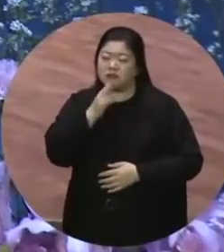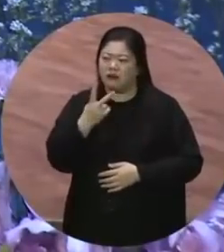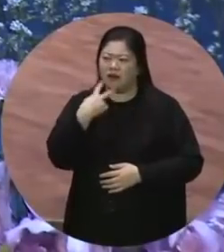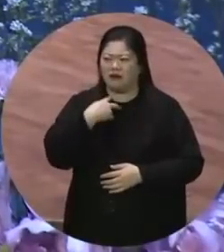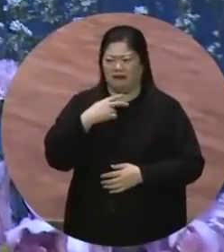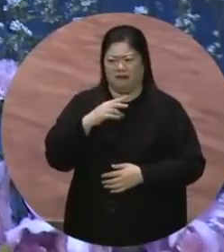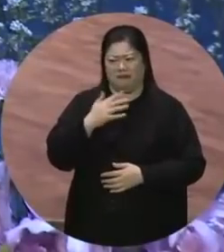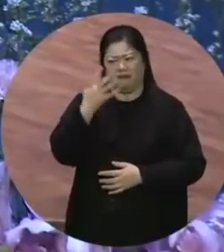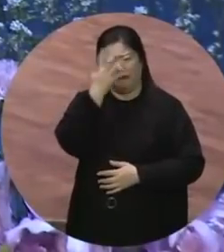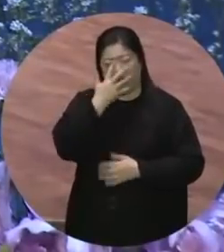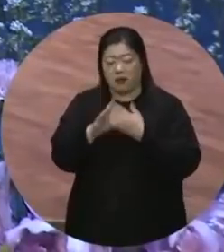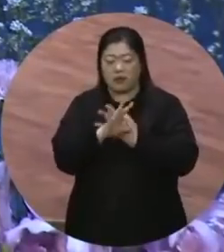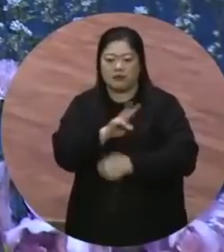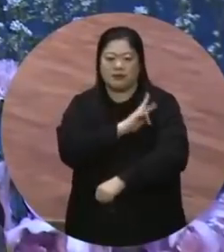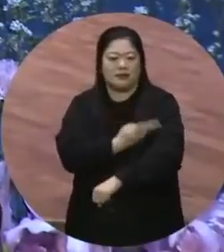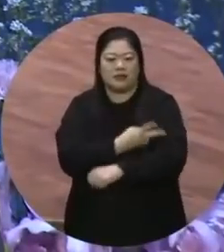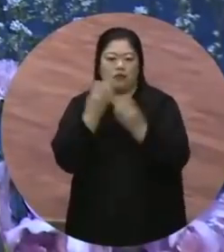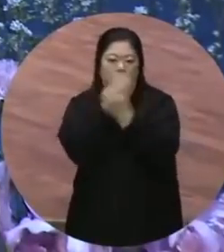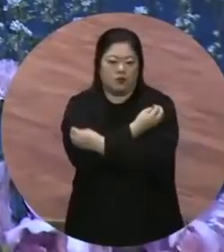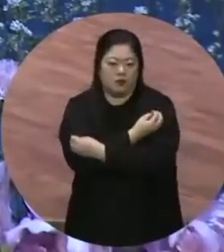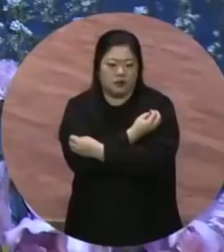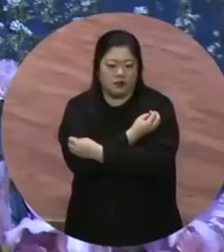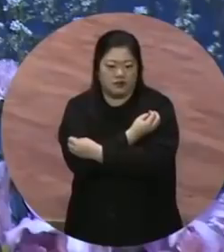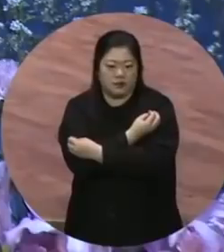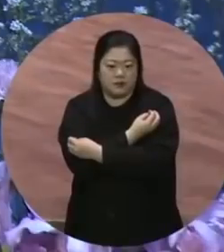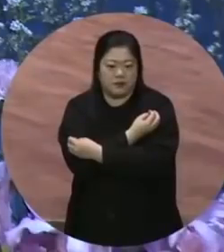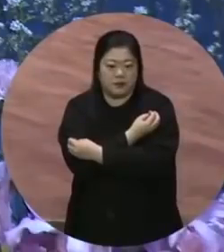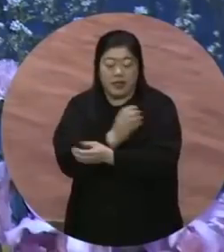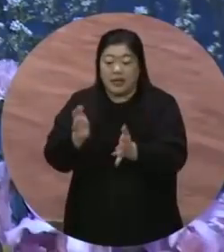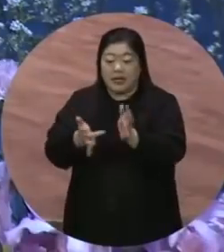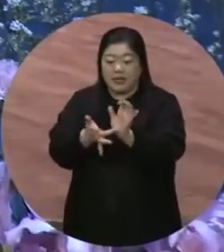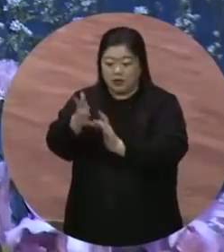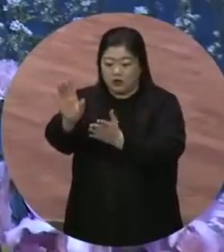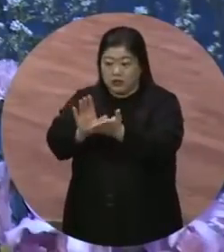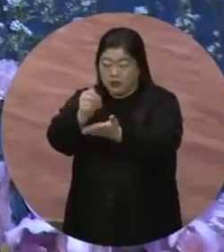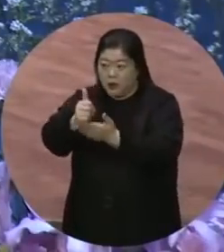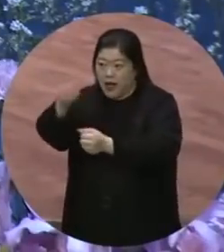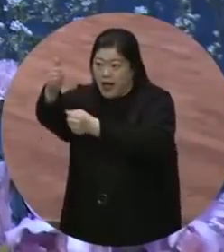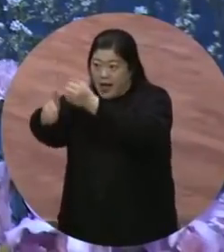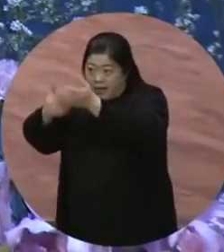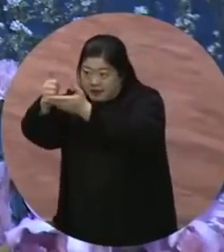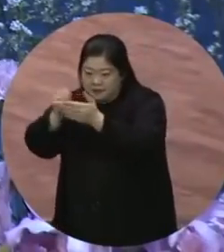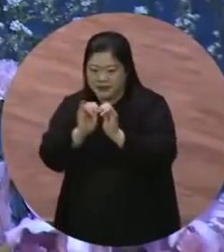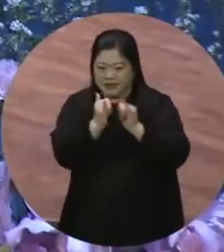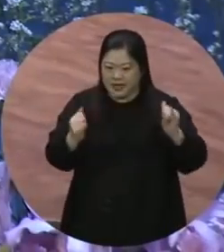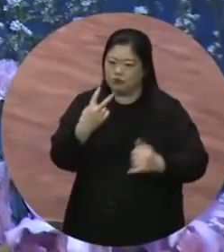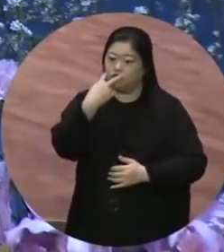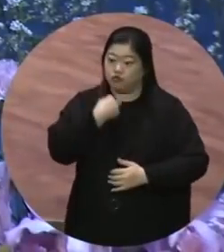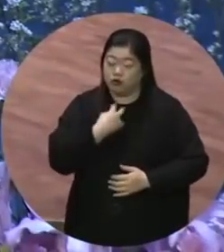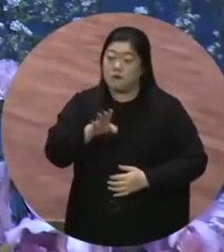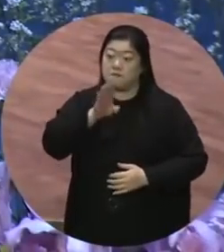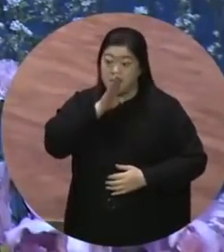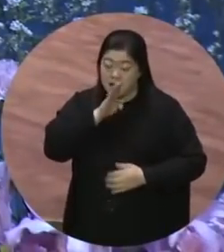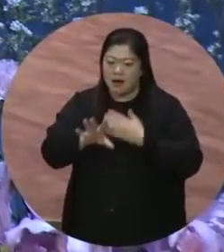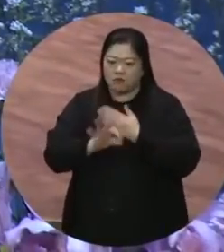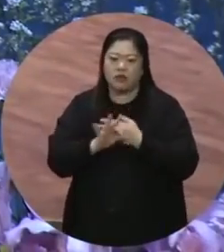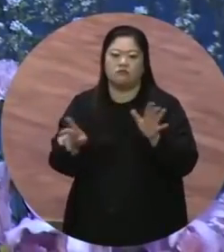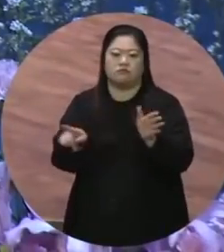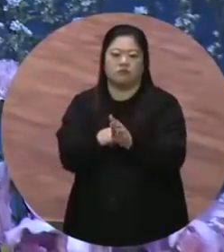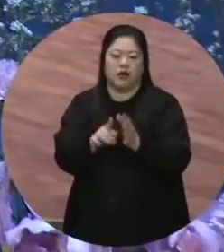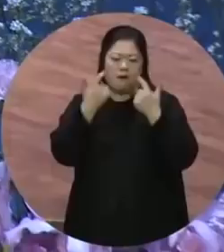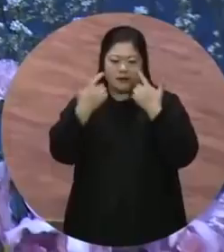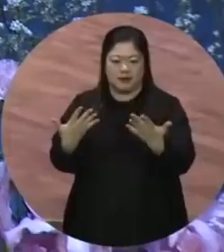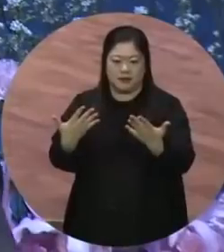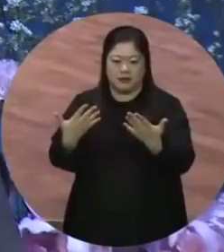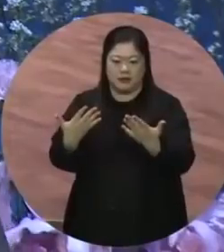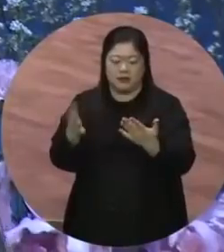이단을 어떻게 분별하느냐? 예수 그리스도는 참 하나님이시고 참 인간이시다. 그렇게 해야 되는데